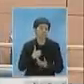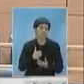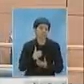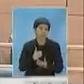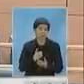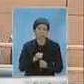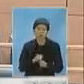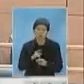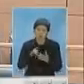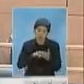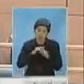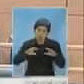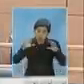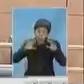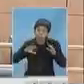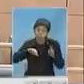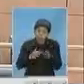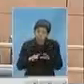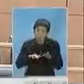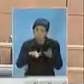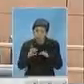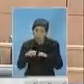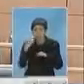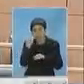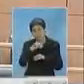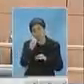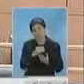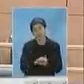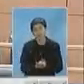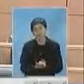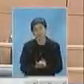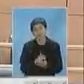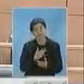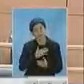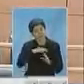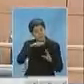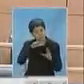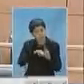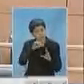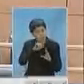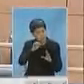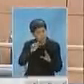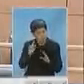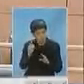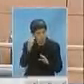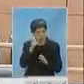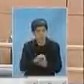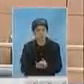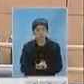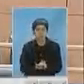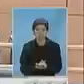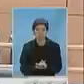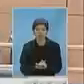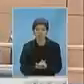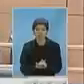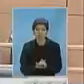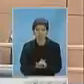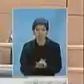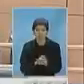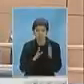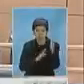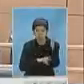รัฐบาลมากี่ชุดกี่ชุดเขล้มหมดผมลงสมัครส.สครั้งแรกที่จังหวัด